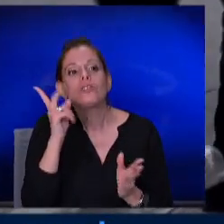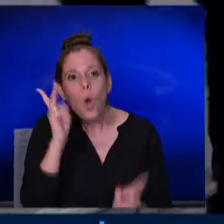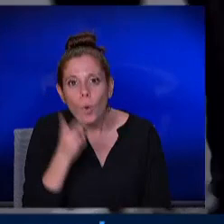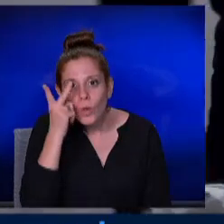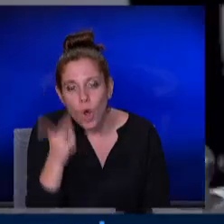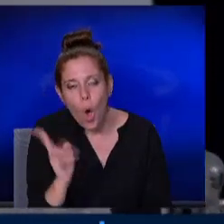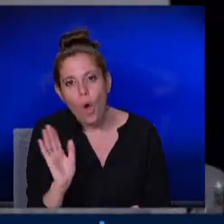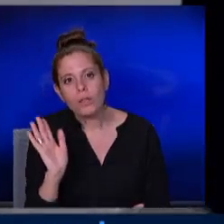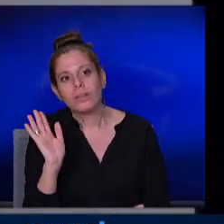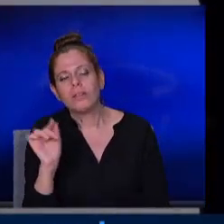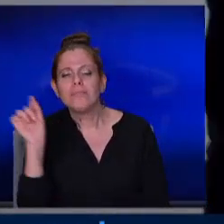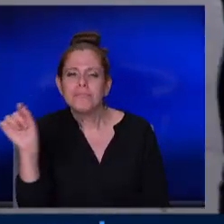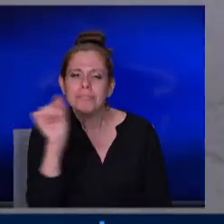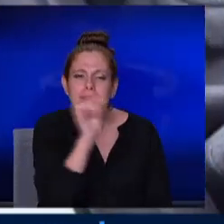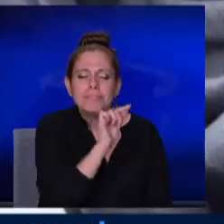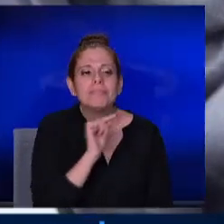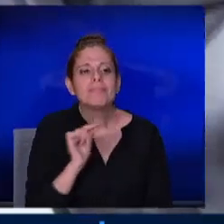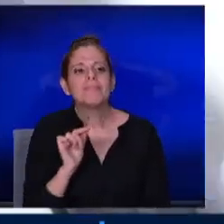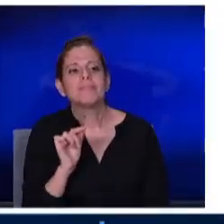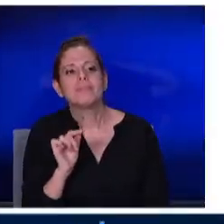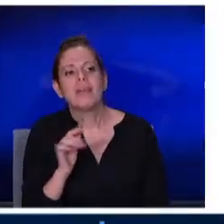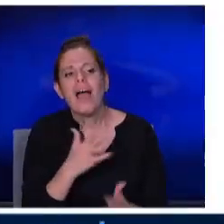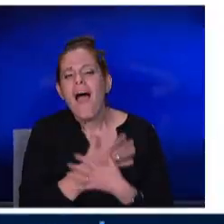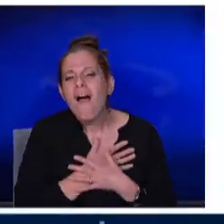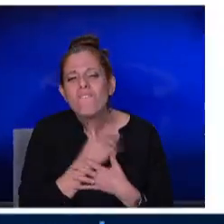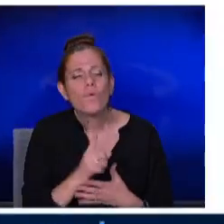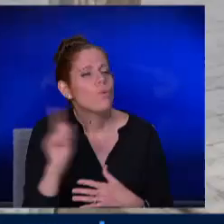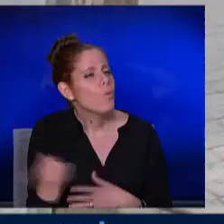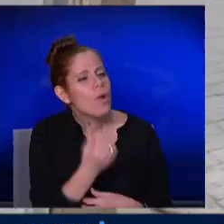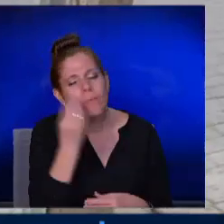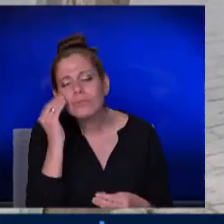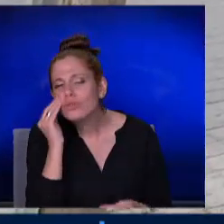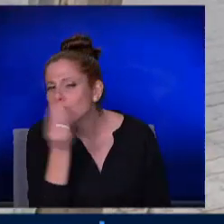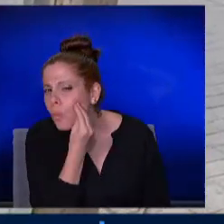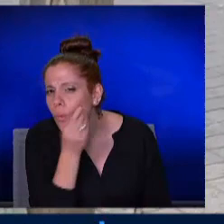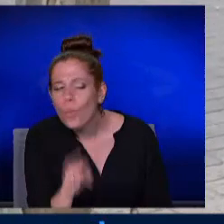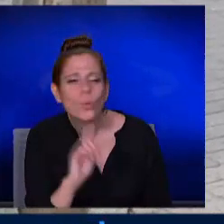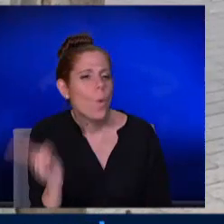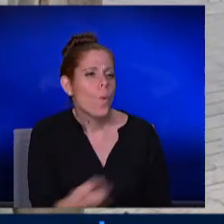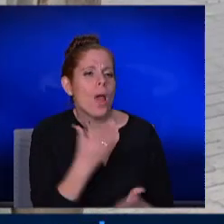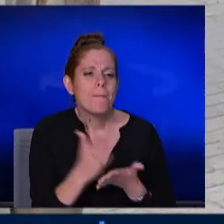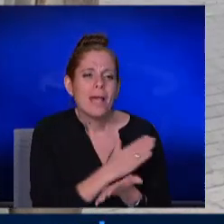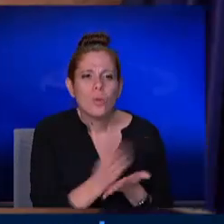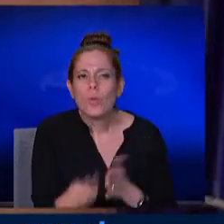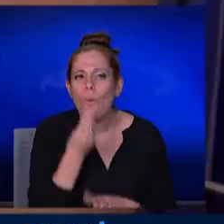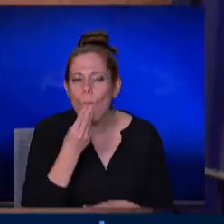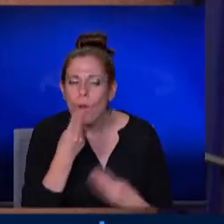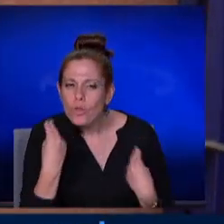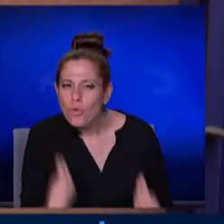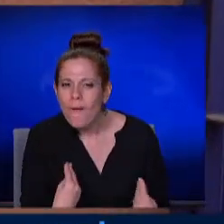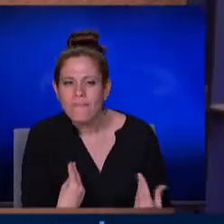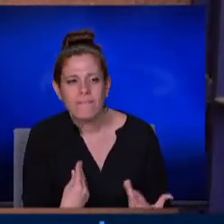שיכולנו לראות אותו. אהבו אותו, כולם נשקו אותו, כולם הכינו לנו אוכל